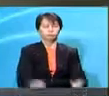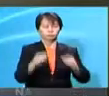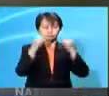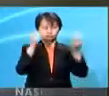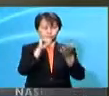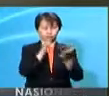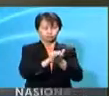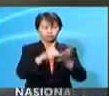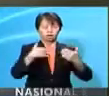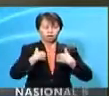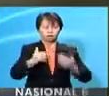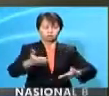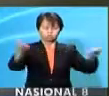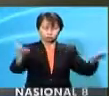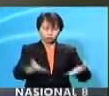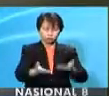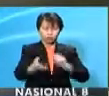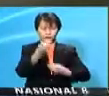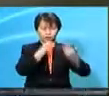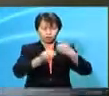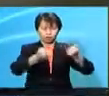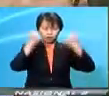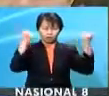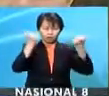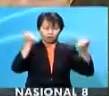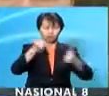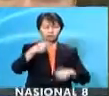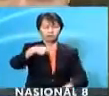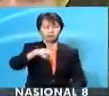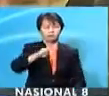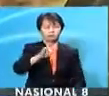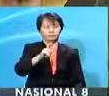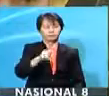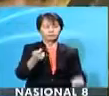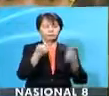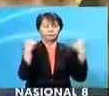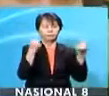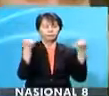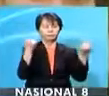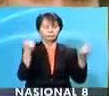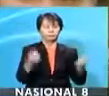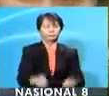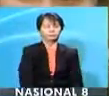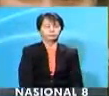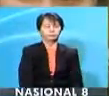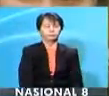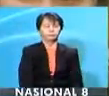tersebut turut diadakan jamuan Hari Raya Warga Kerja PWTC sempena sambutan Aidilfitri.